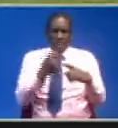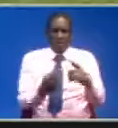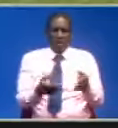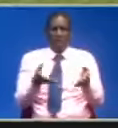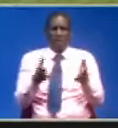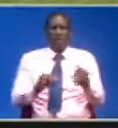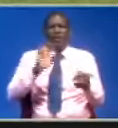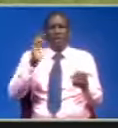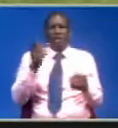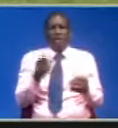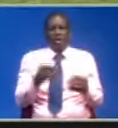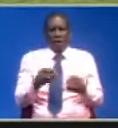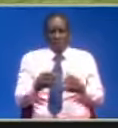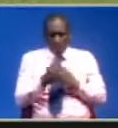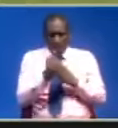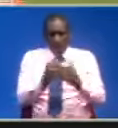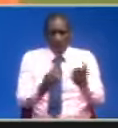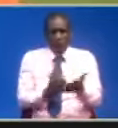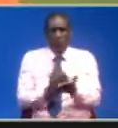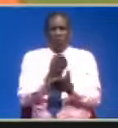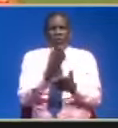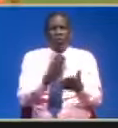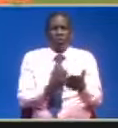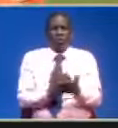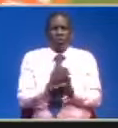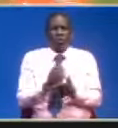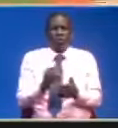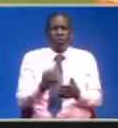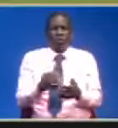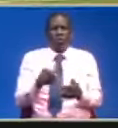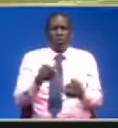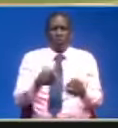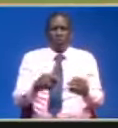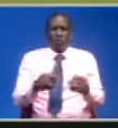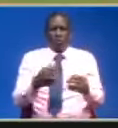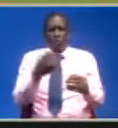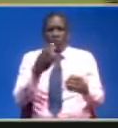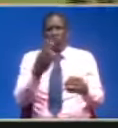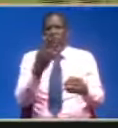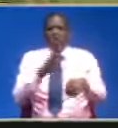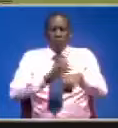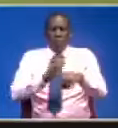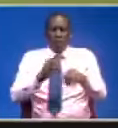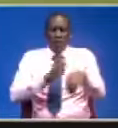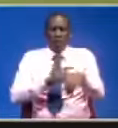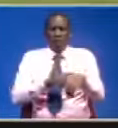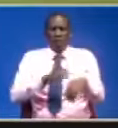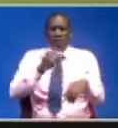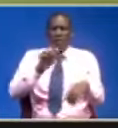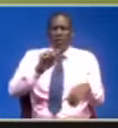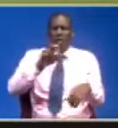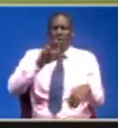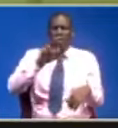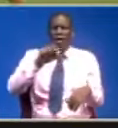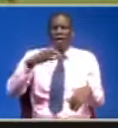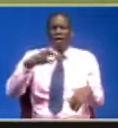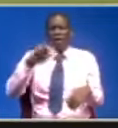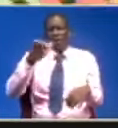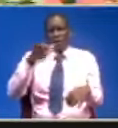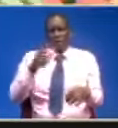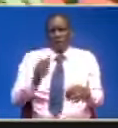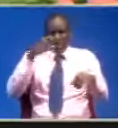Kenya ilichukua uongozi kupitia mpira wa Hikabu katika dakika ya 24 wakati Wangaya alipopachika mpira juu